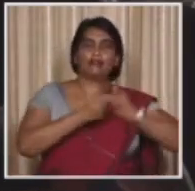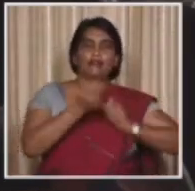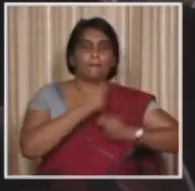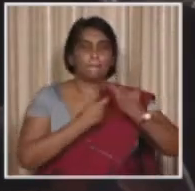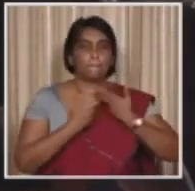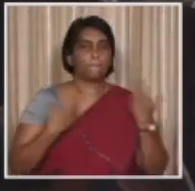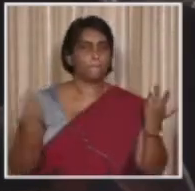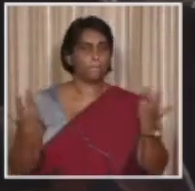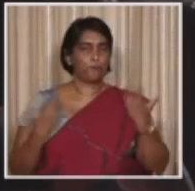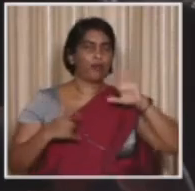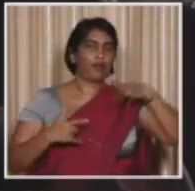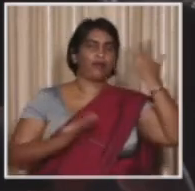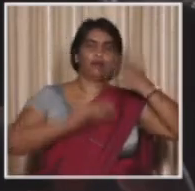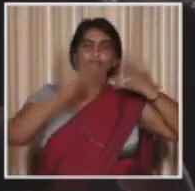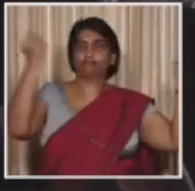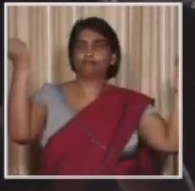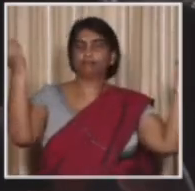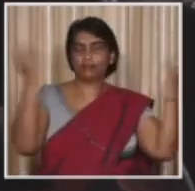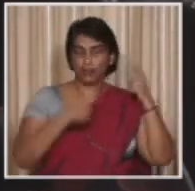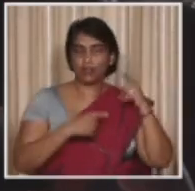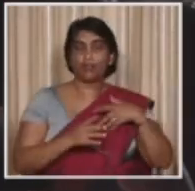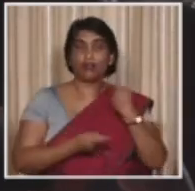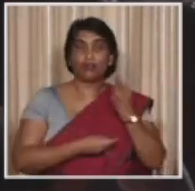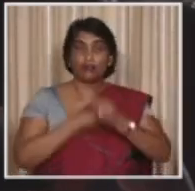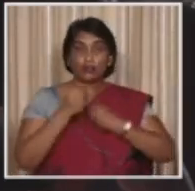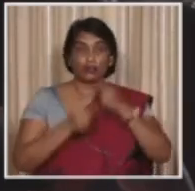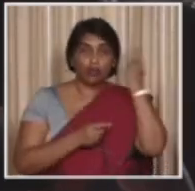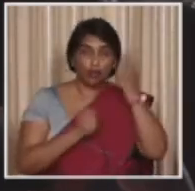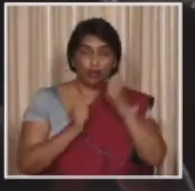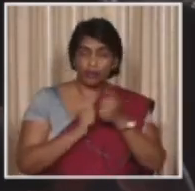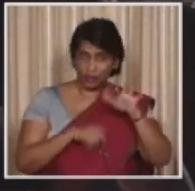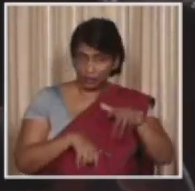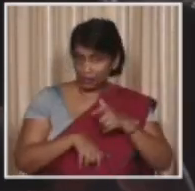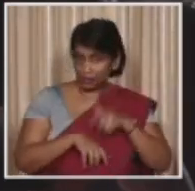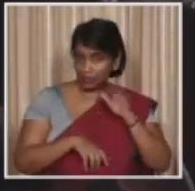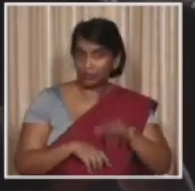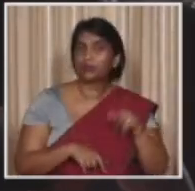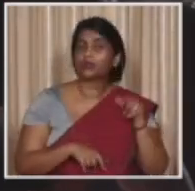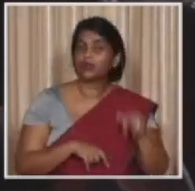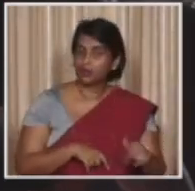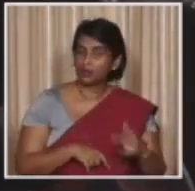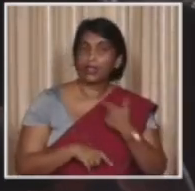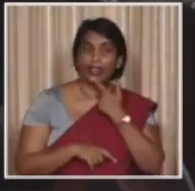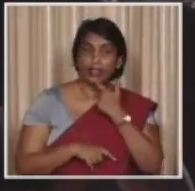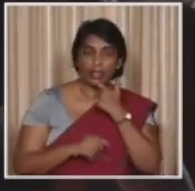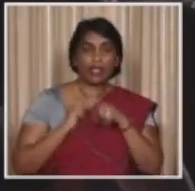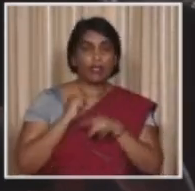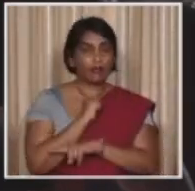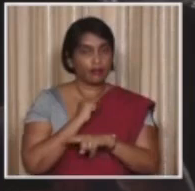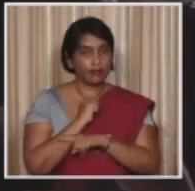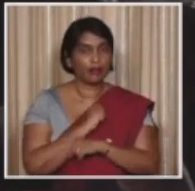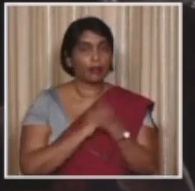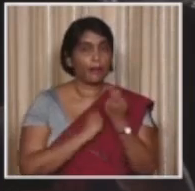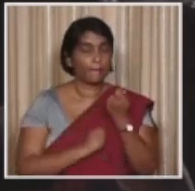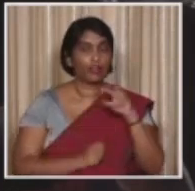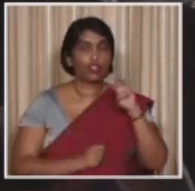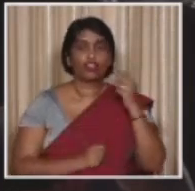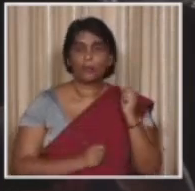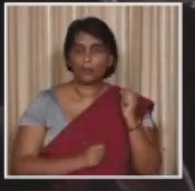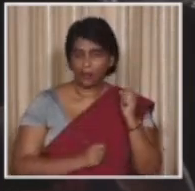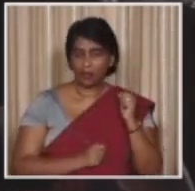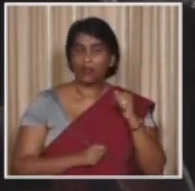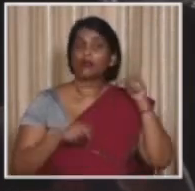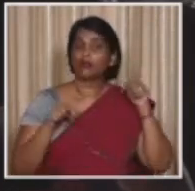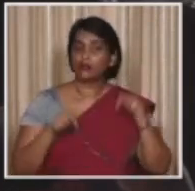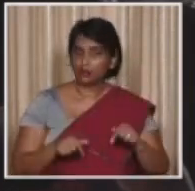අපේ වෙළඳපොළ හොයාගන්න අපි වැඩපිළිවෙලක් ක්‍රියාත්මක වෙනවද මේ මොහොතේ? අද තේ රබර්වල මිල 350යි.